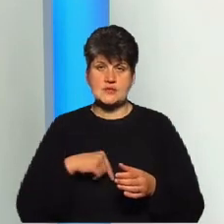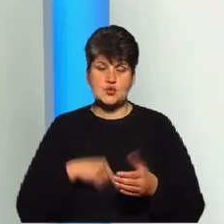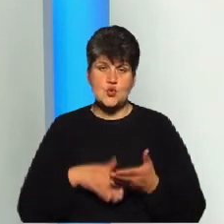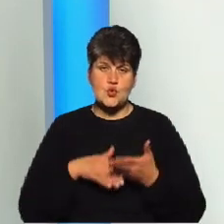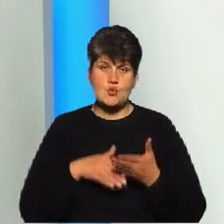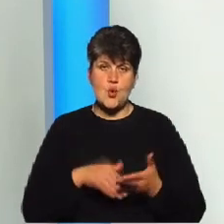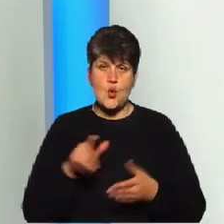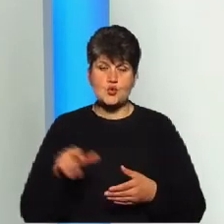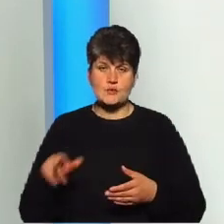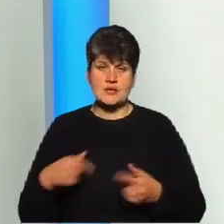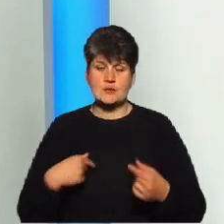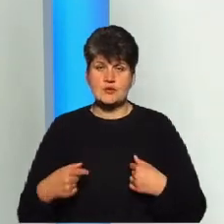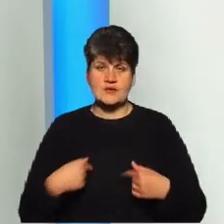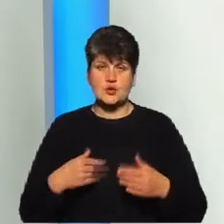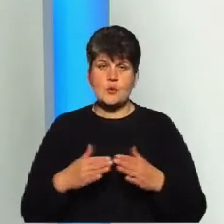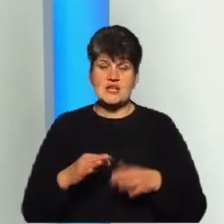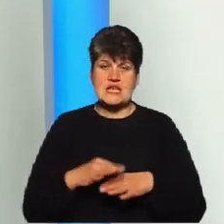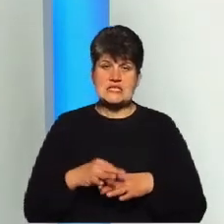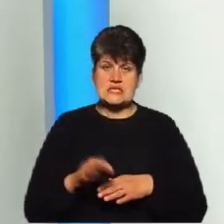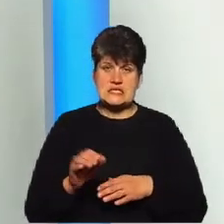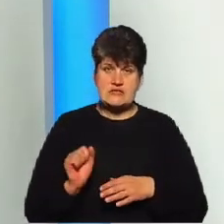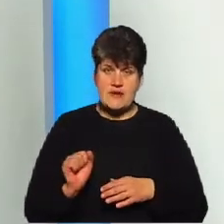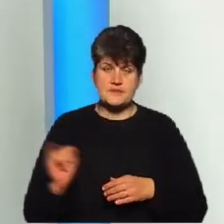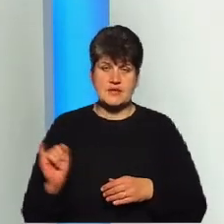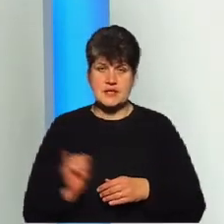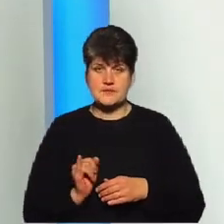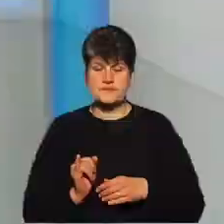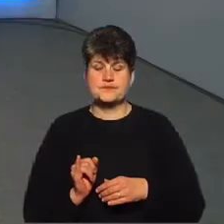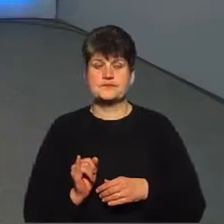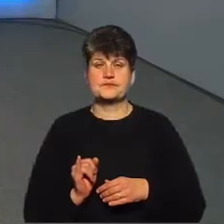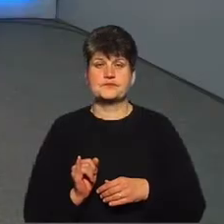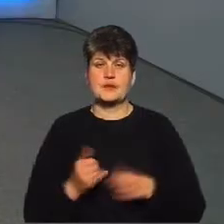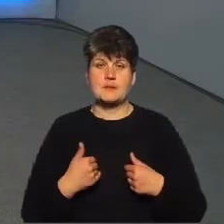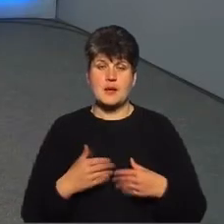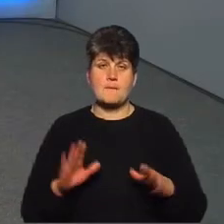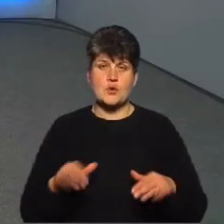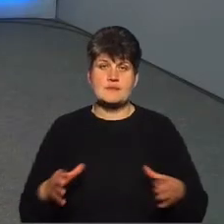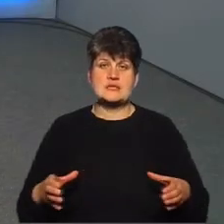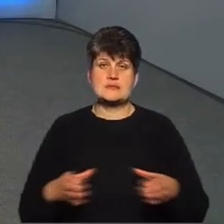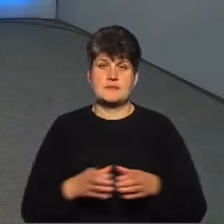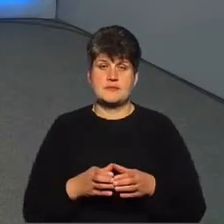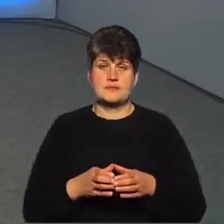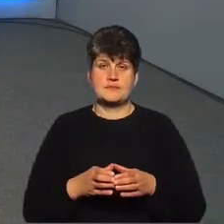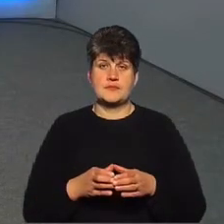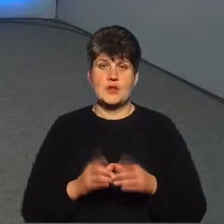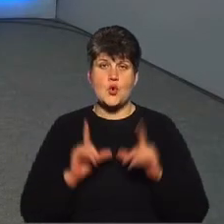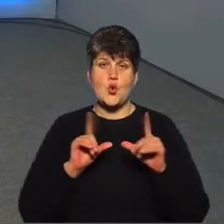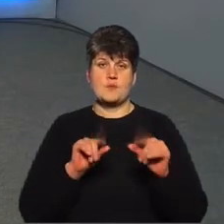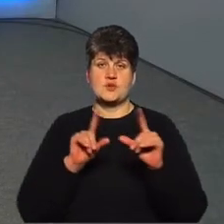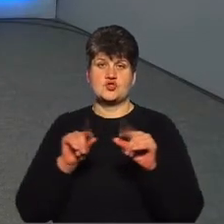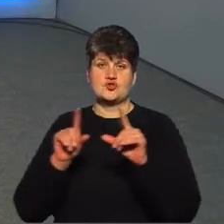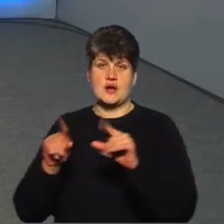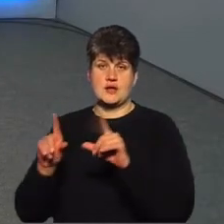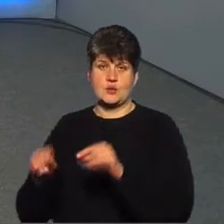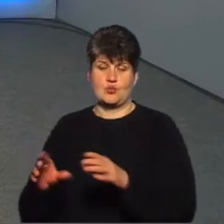які потерпіли від домашнього насильства. І ми потім спільно такою бригадою об'їжджаємо такі сім'ї